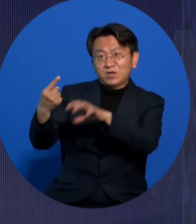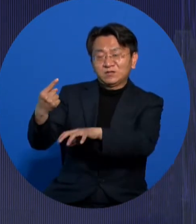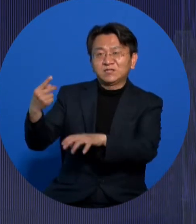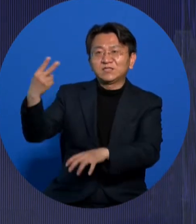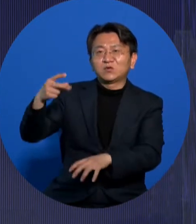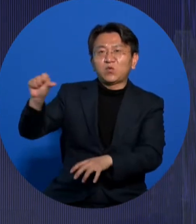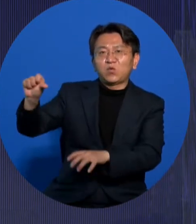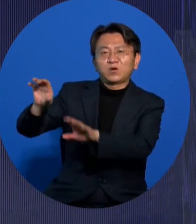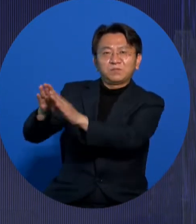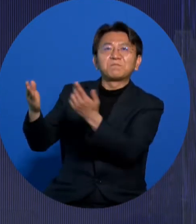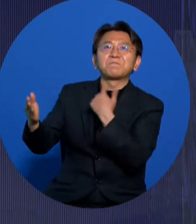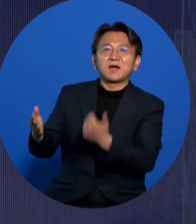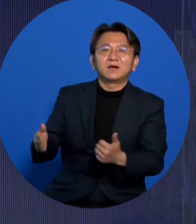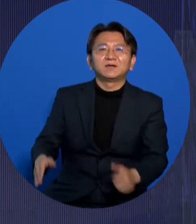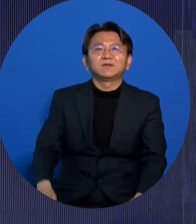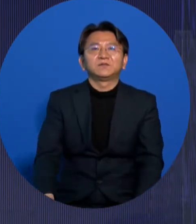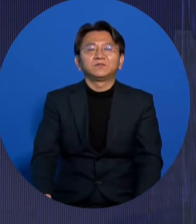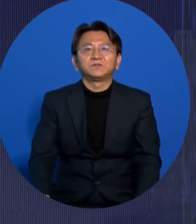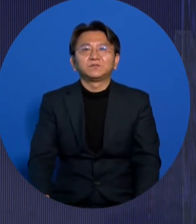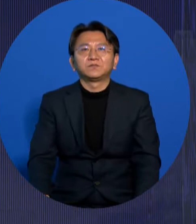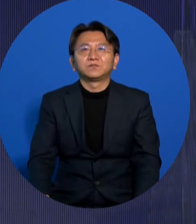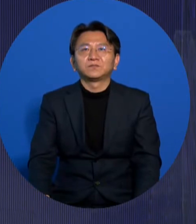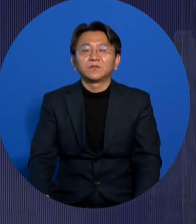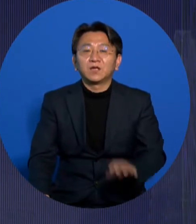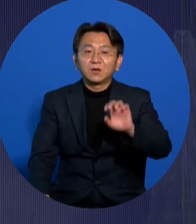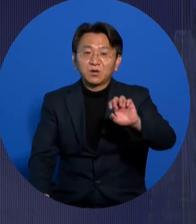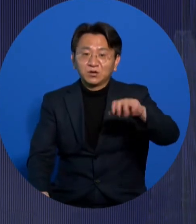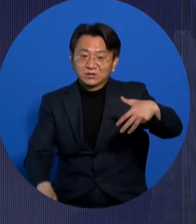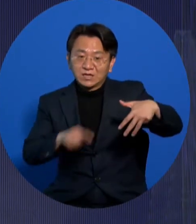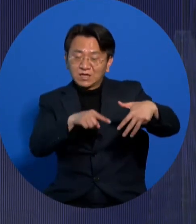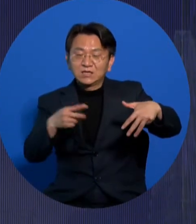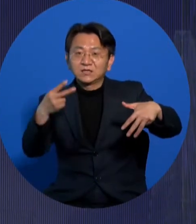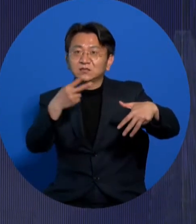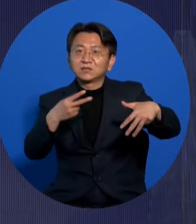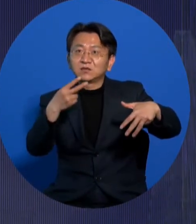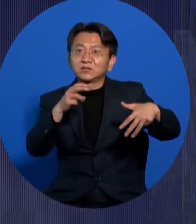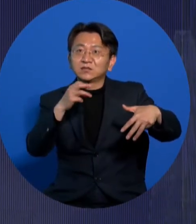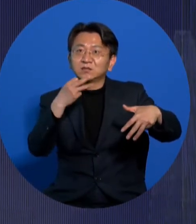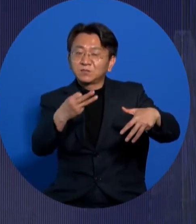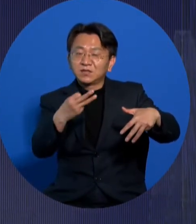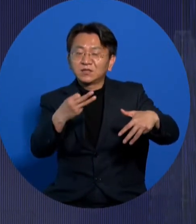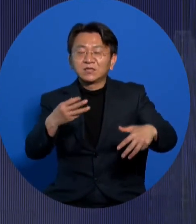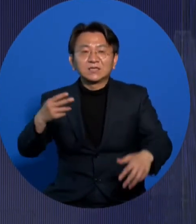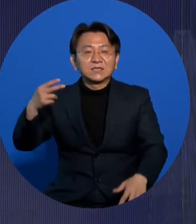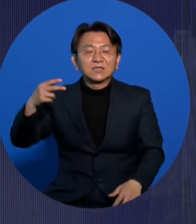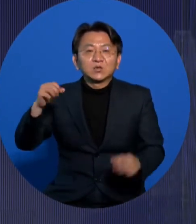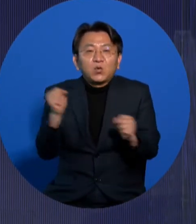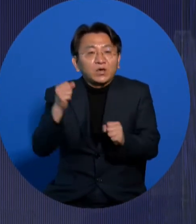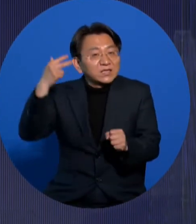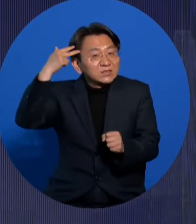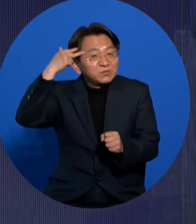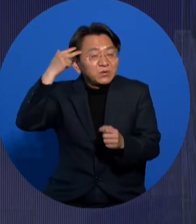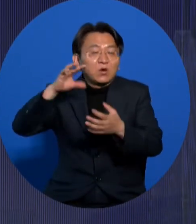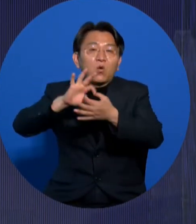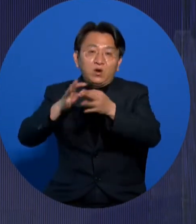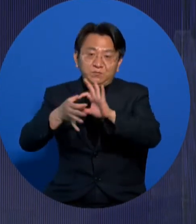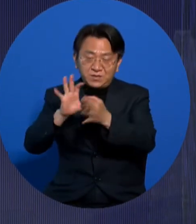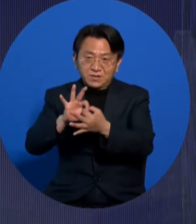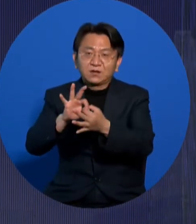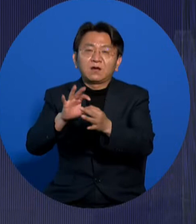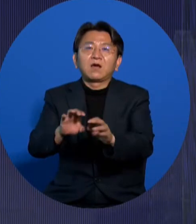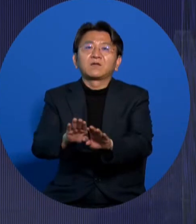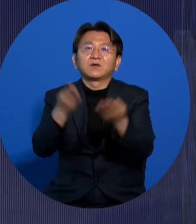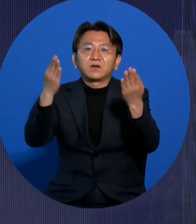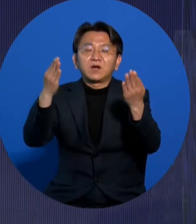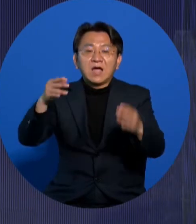2005년에 개최되었습니다. 그리고 평창의 2013년 동계 스페셜 올림픽 개최로 아시아에서